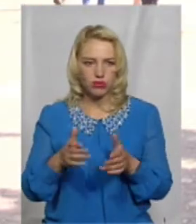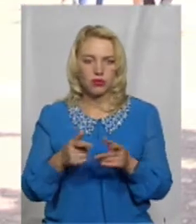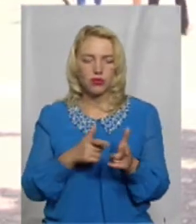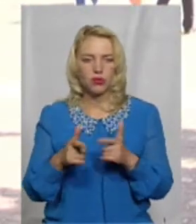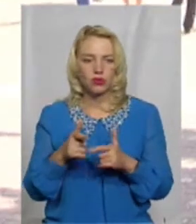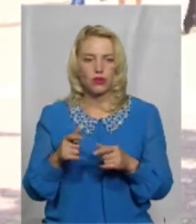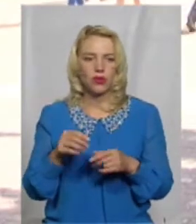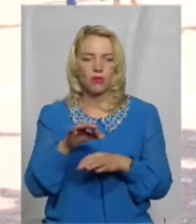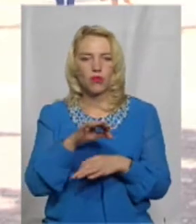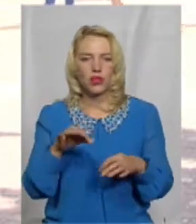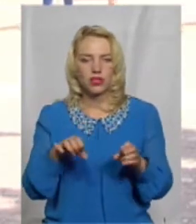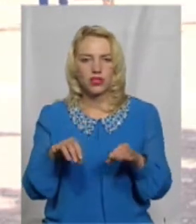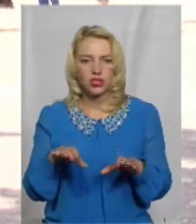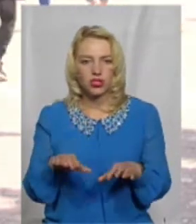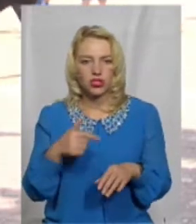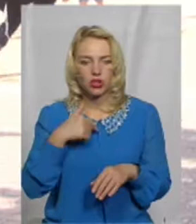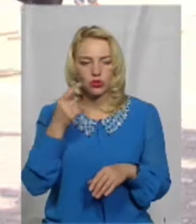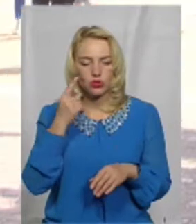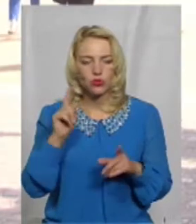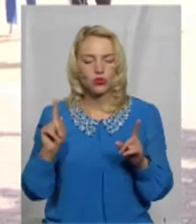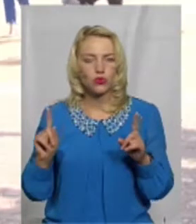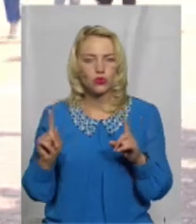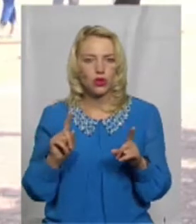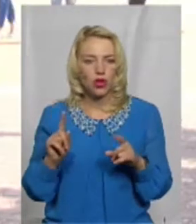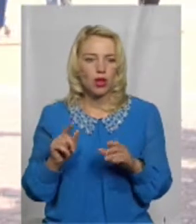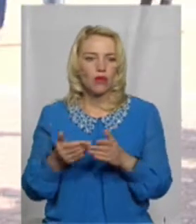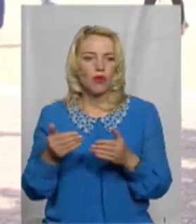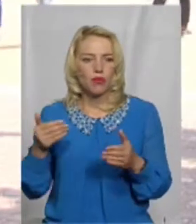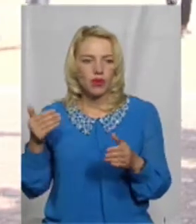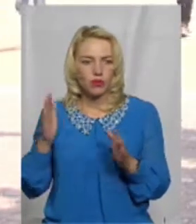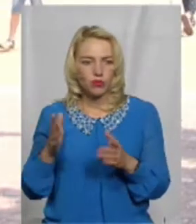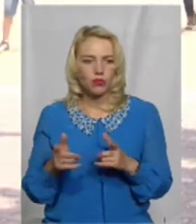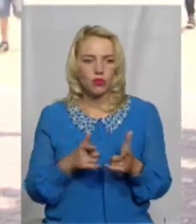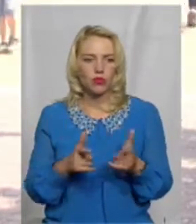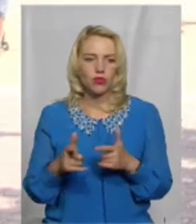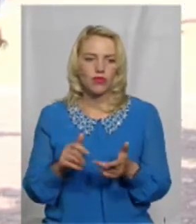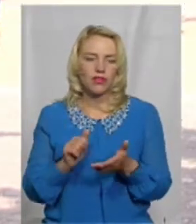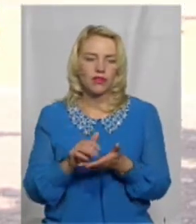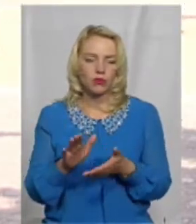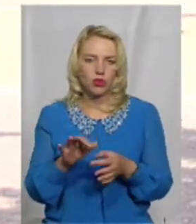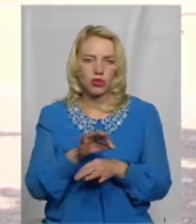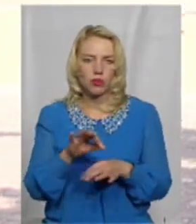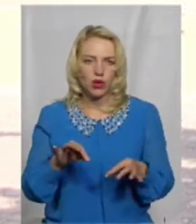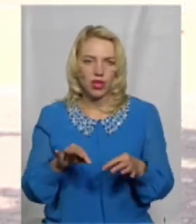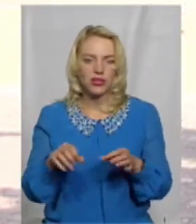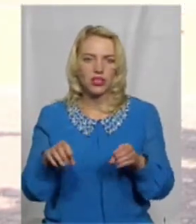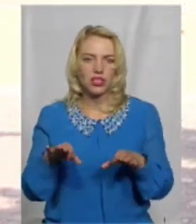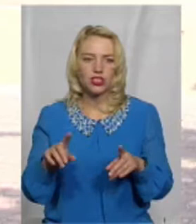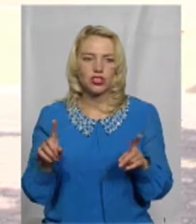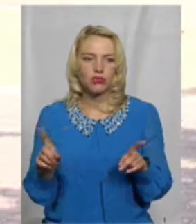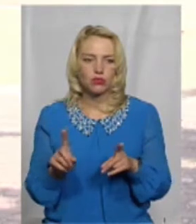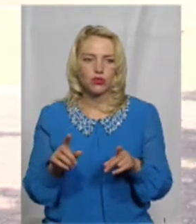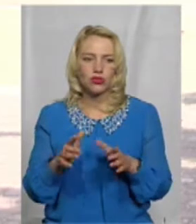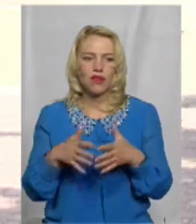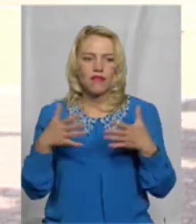підготовлено проєкт рішення. Я думаю, що попередньо ми будемо готувати відмовний проєкт рішення, адже величезна кількість